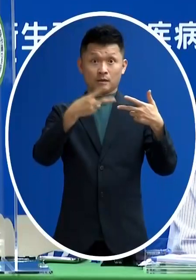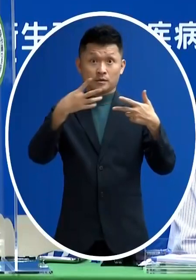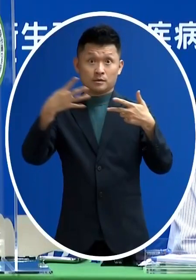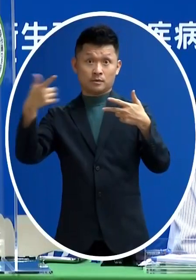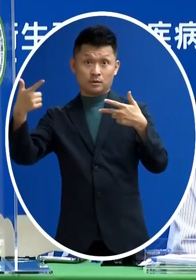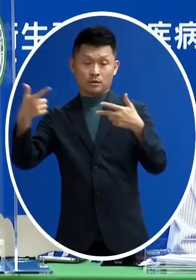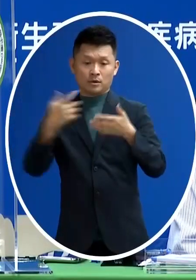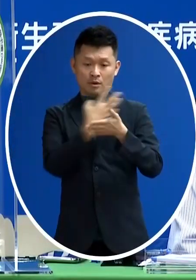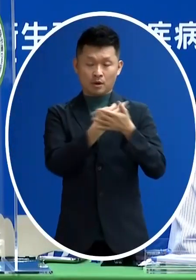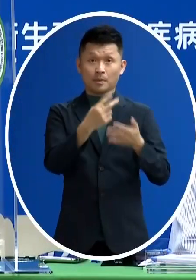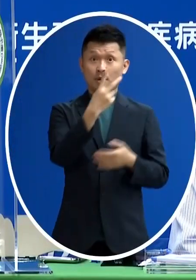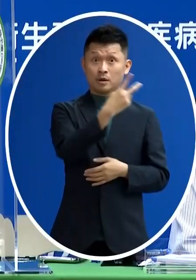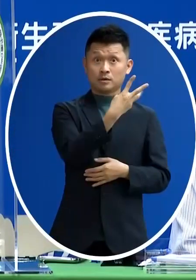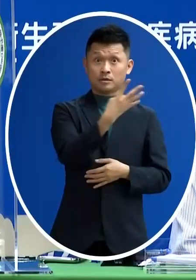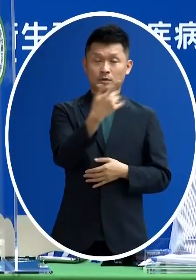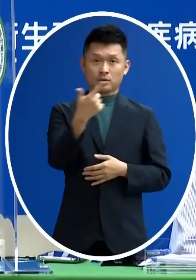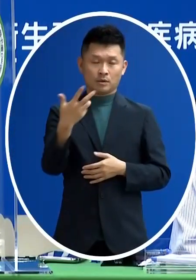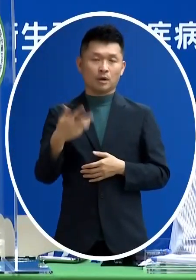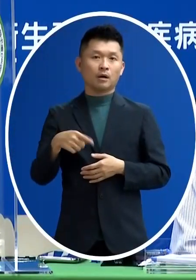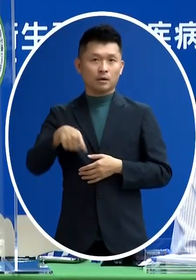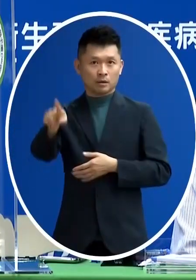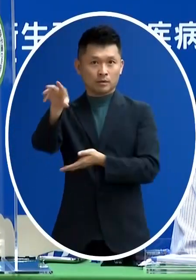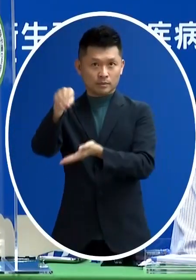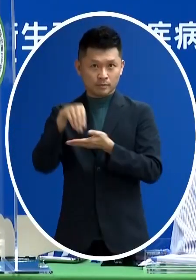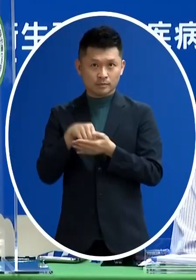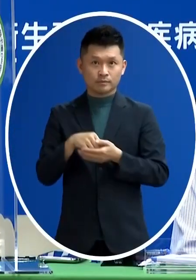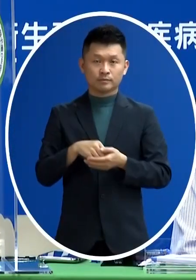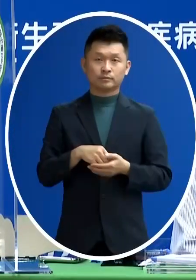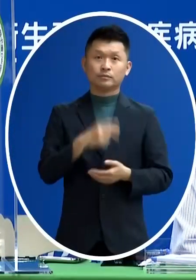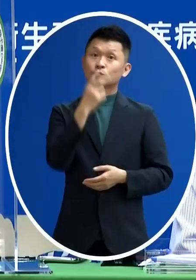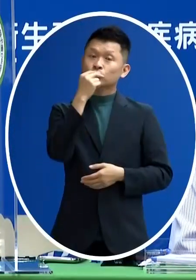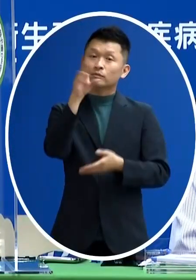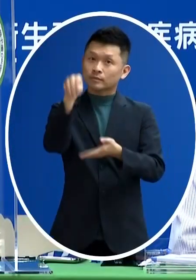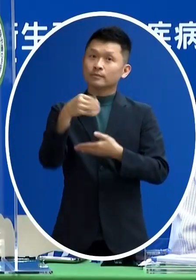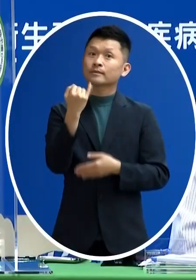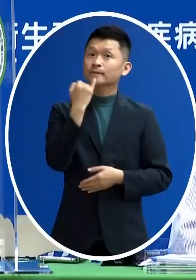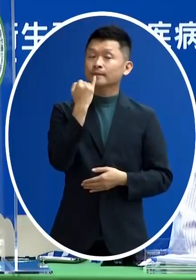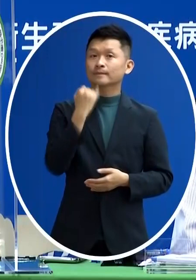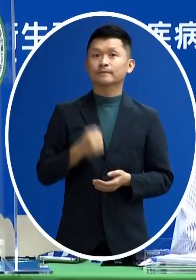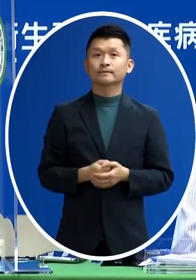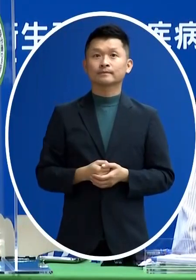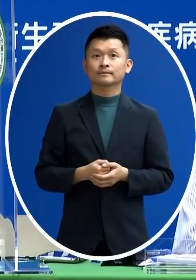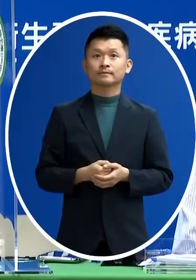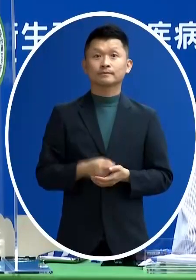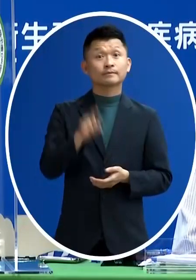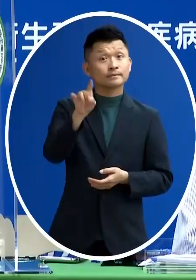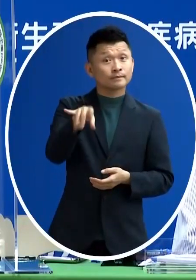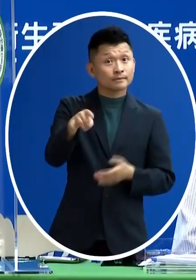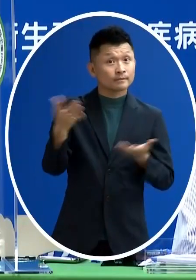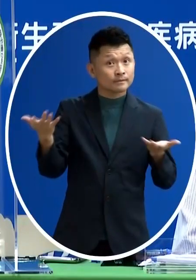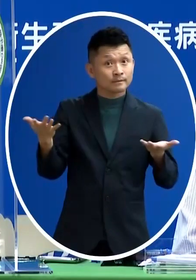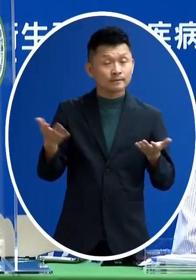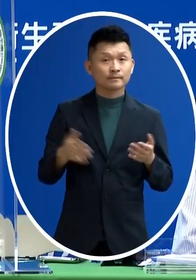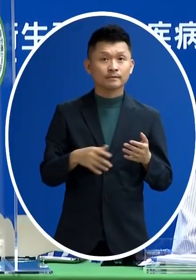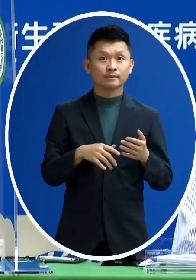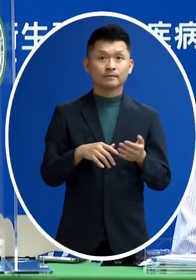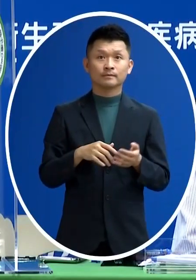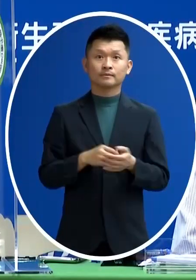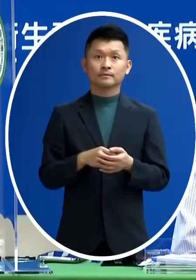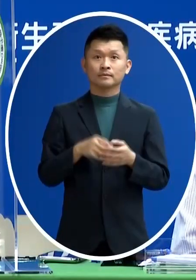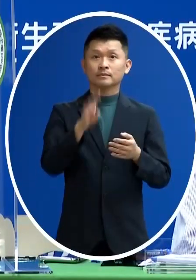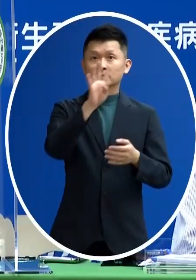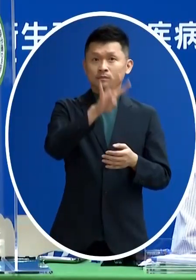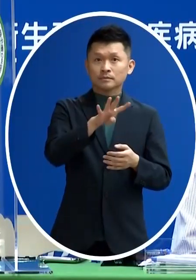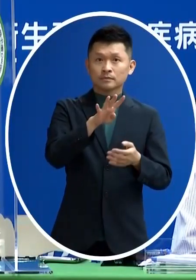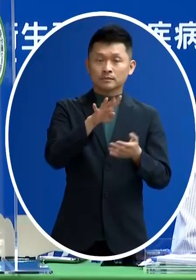246，然后周日都可以来领。那领取的地点原来是我们的将近这5000家、